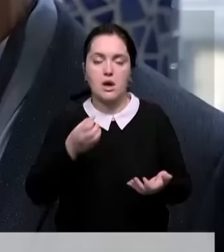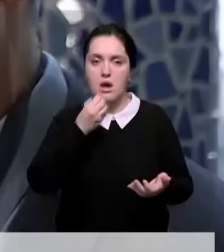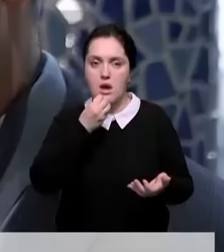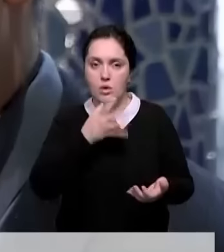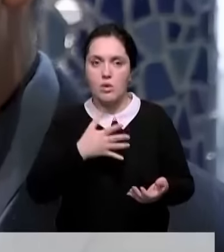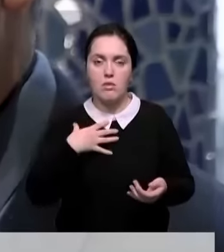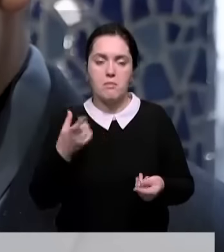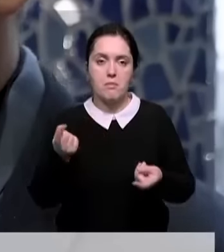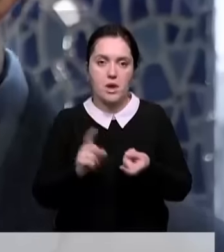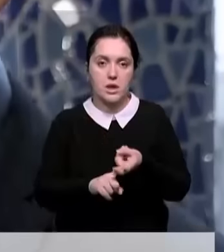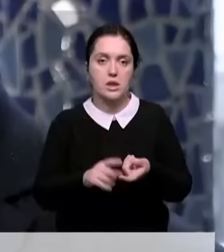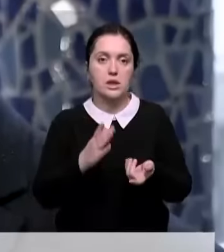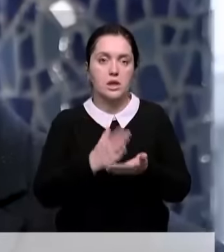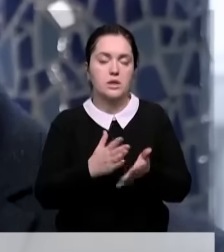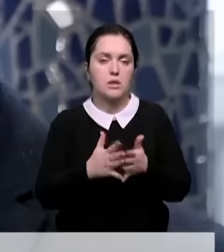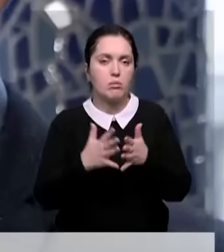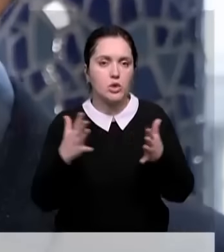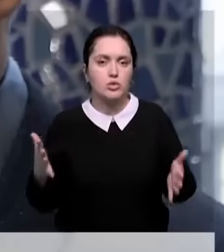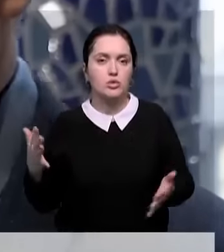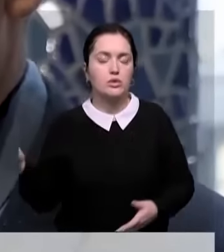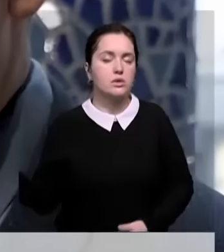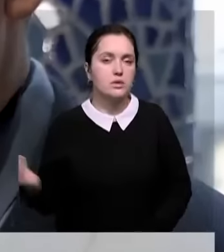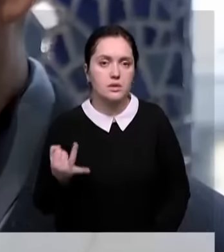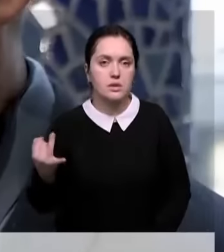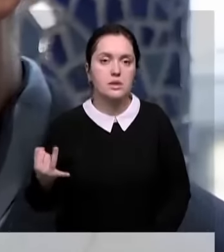партнеры, и есть большой интерес